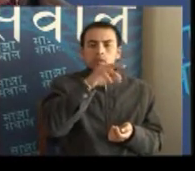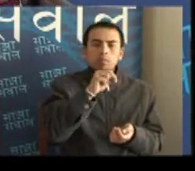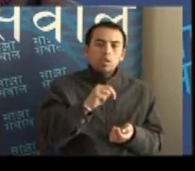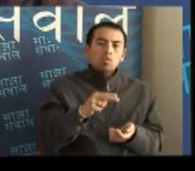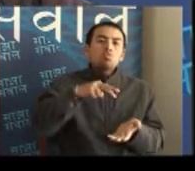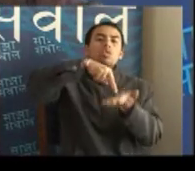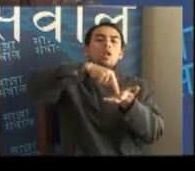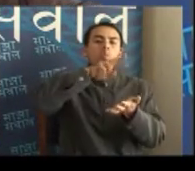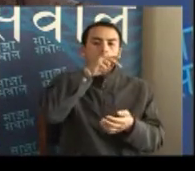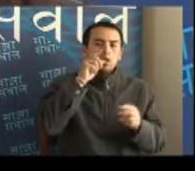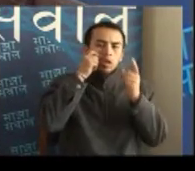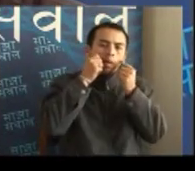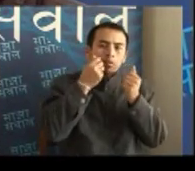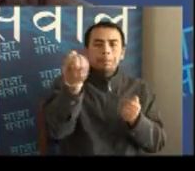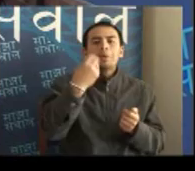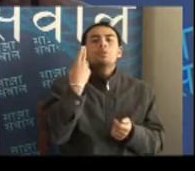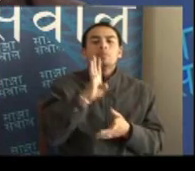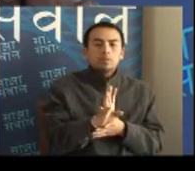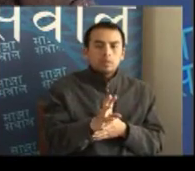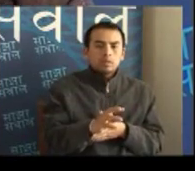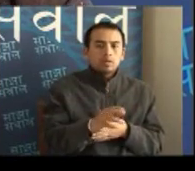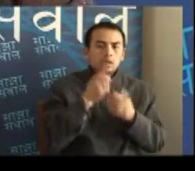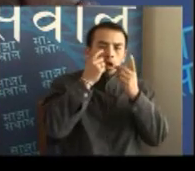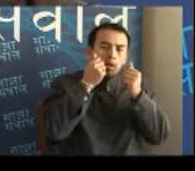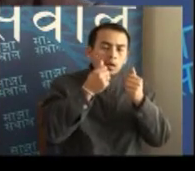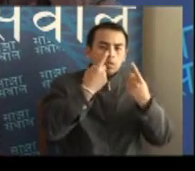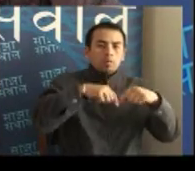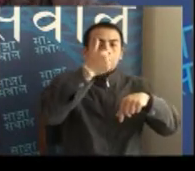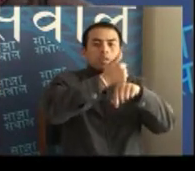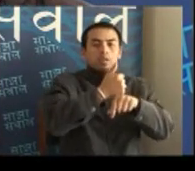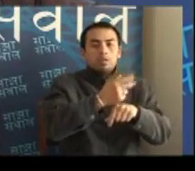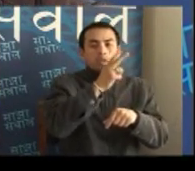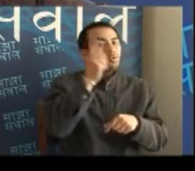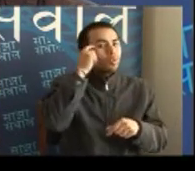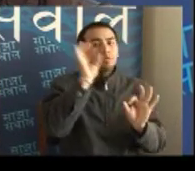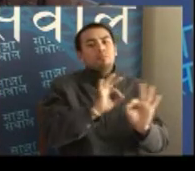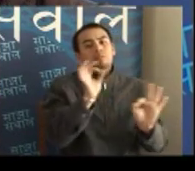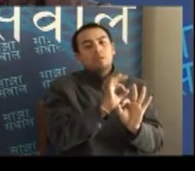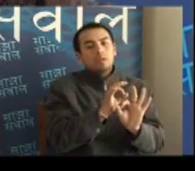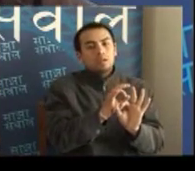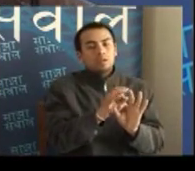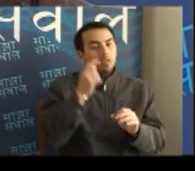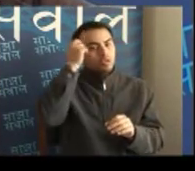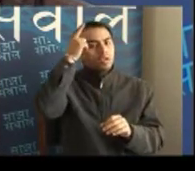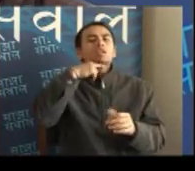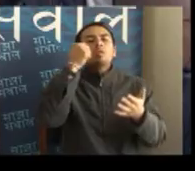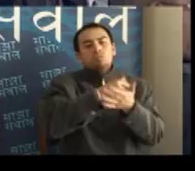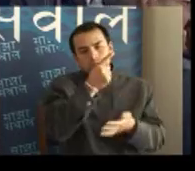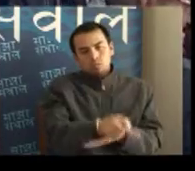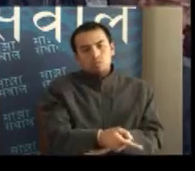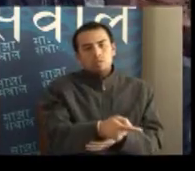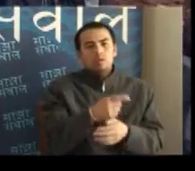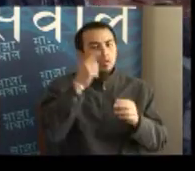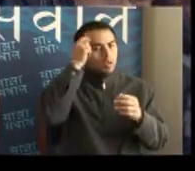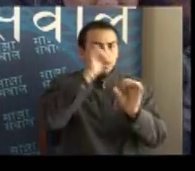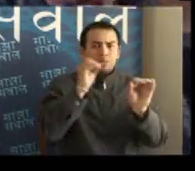मलाई उठेर बोल्नु भनेर सभामुखले पनि भन्नुभएको हो कि। उहाँ सभामुख जस्तो मान्छेलाई त त्यहाँनिर सोचै छैन, एक किसिम चेतना नभएर हो नि त,